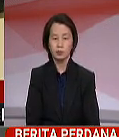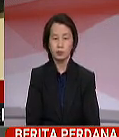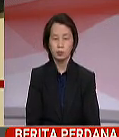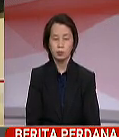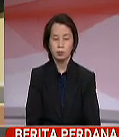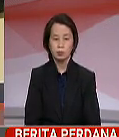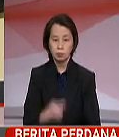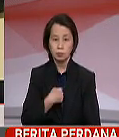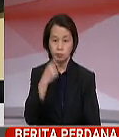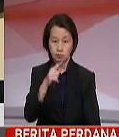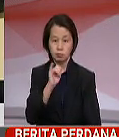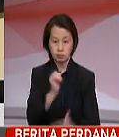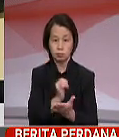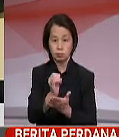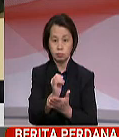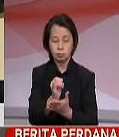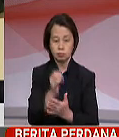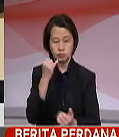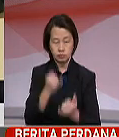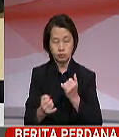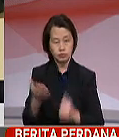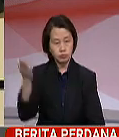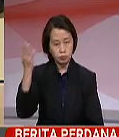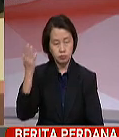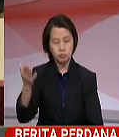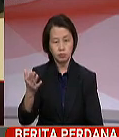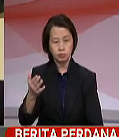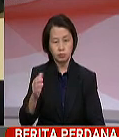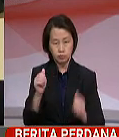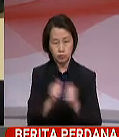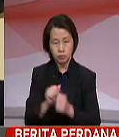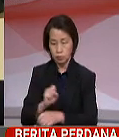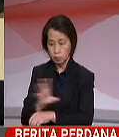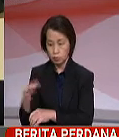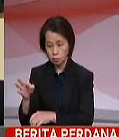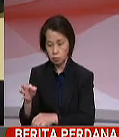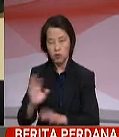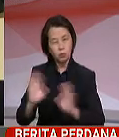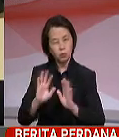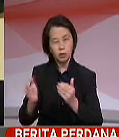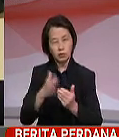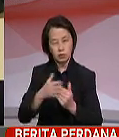But have to be honest, the last year with COVID hasn't been easy for me.